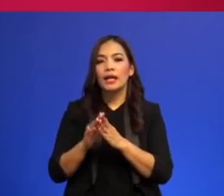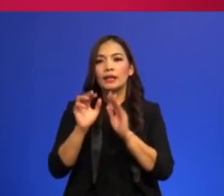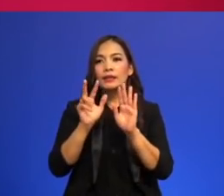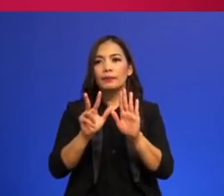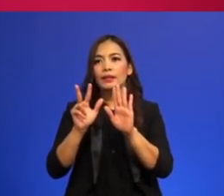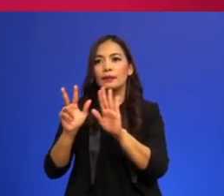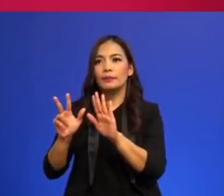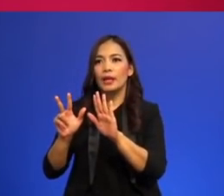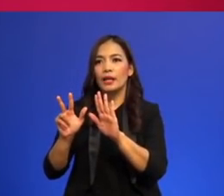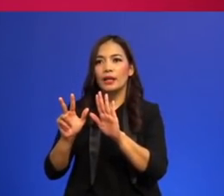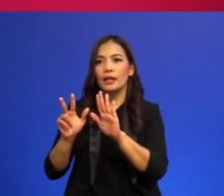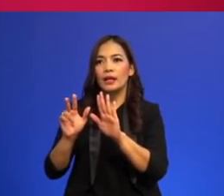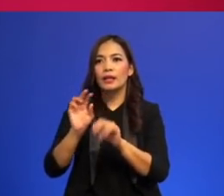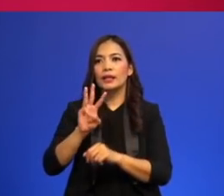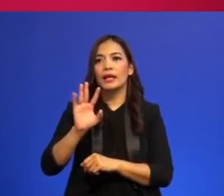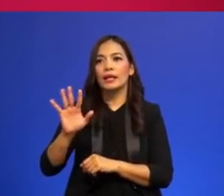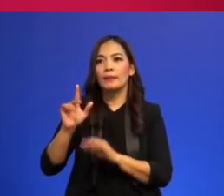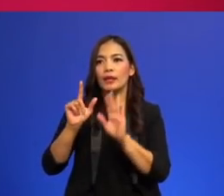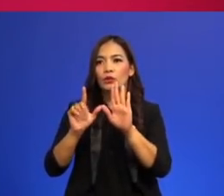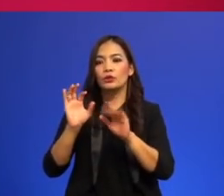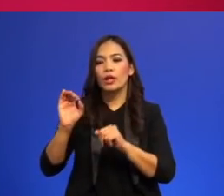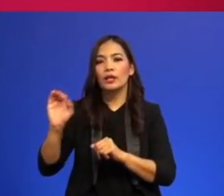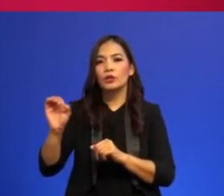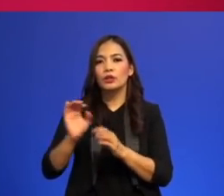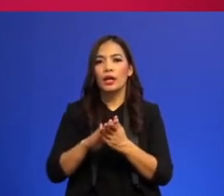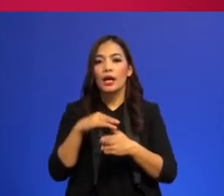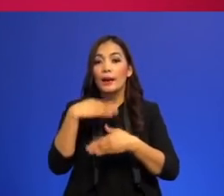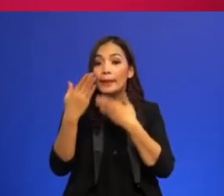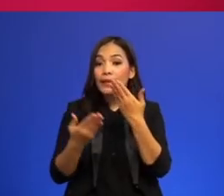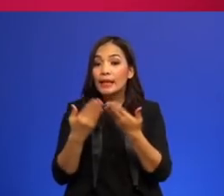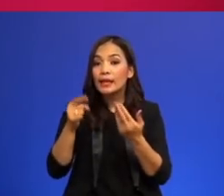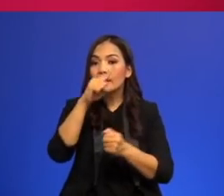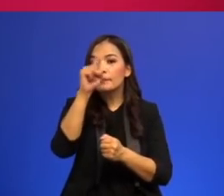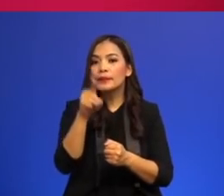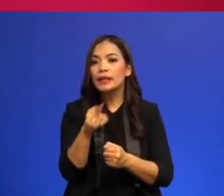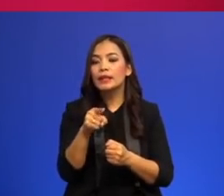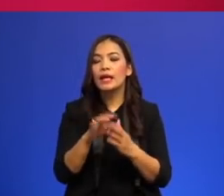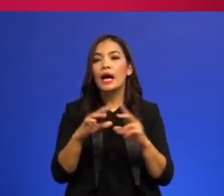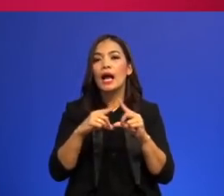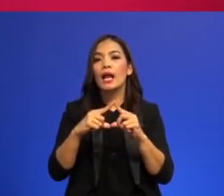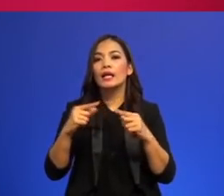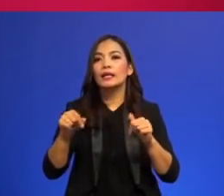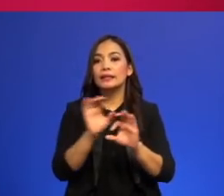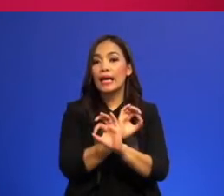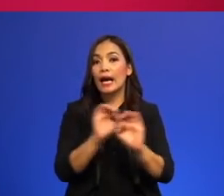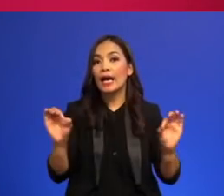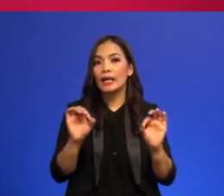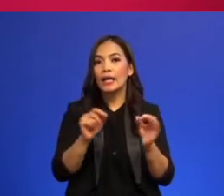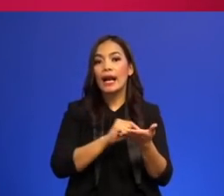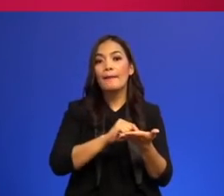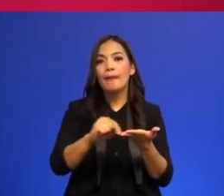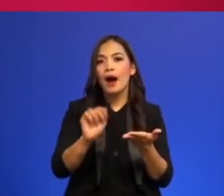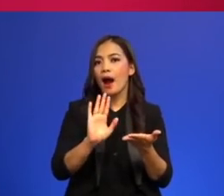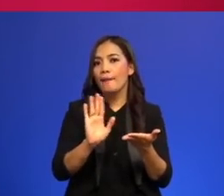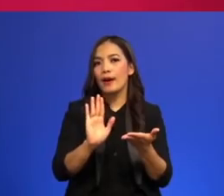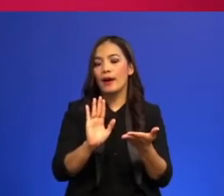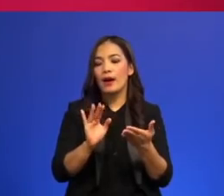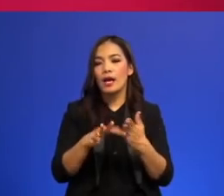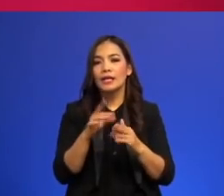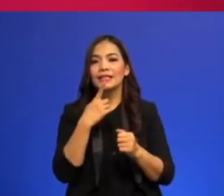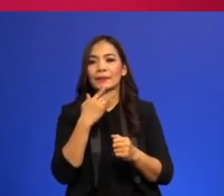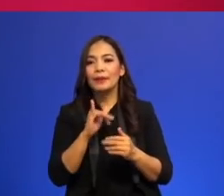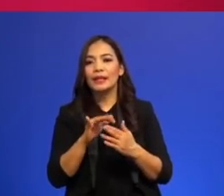0811-9935-700 ya. Pertanyaan bisa menjadi alat curhat memang ya. Tapi jangan sebut nama, nanti sengaja mau nyakiti